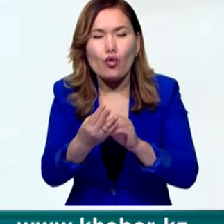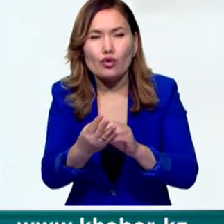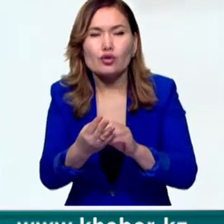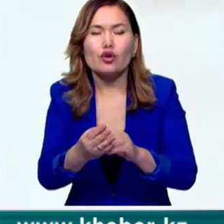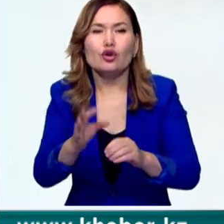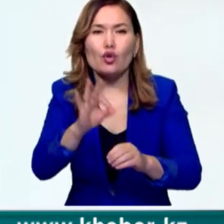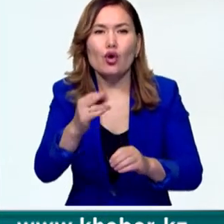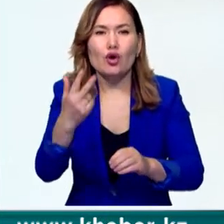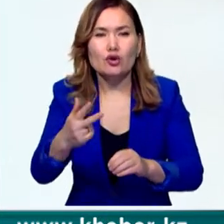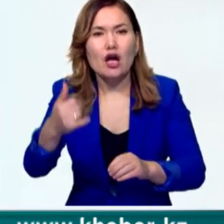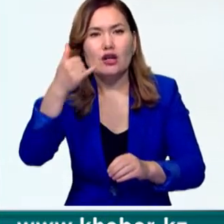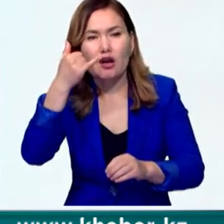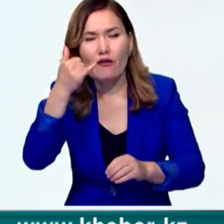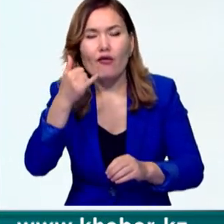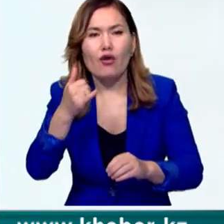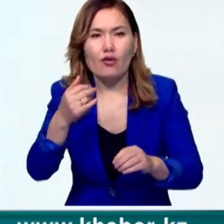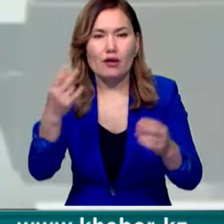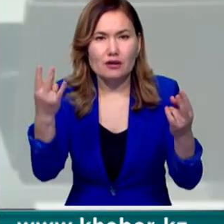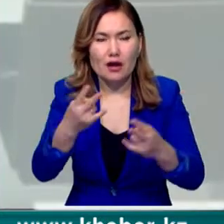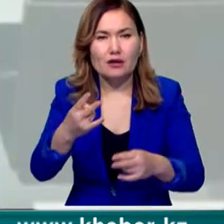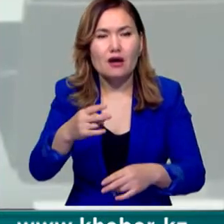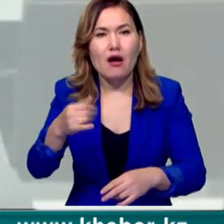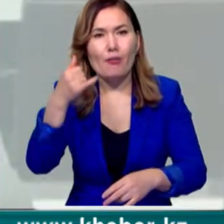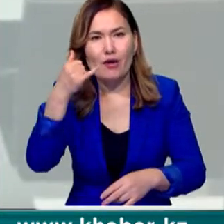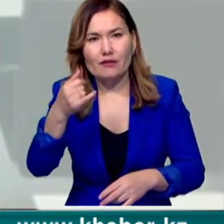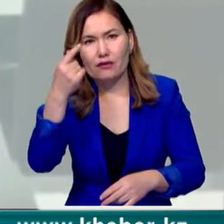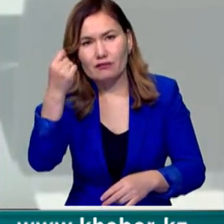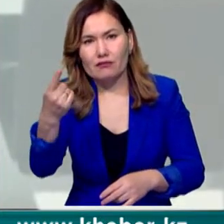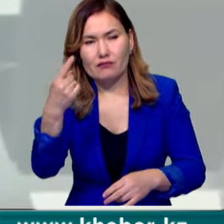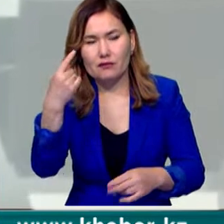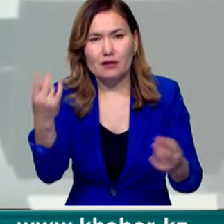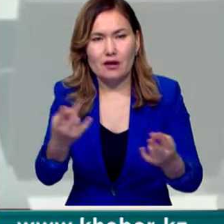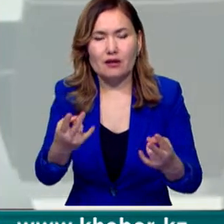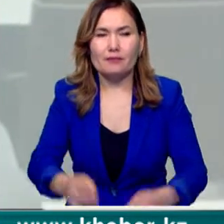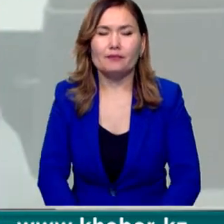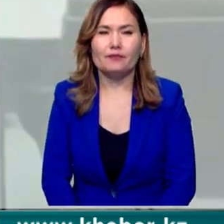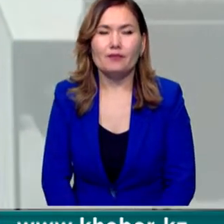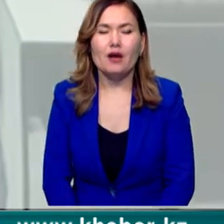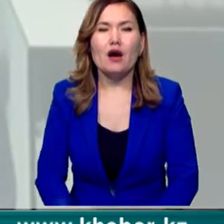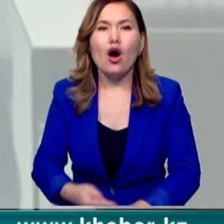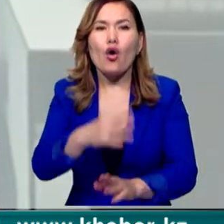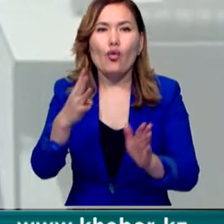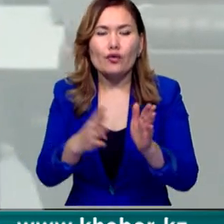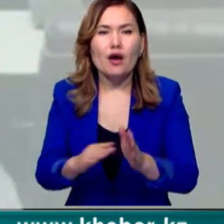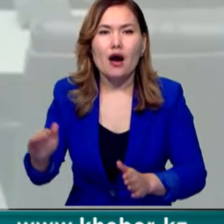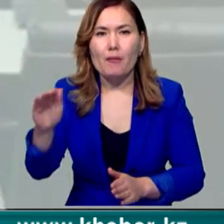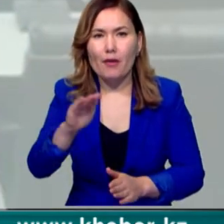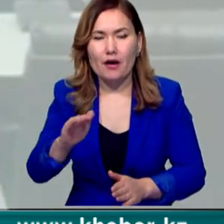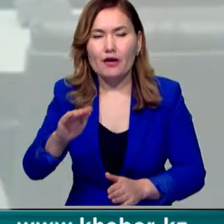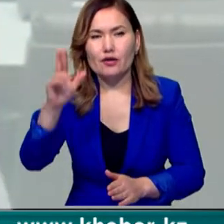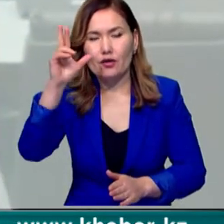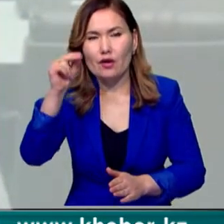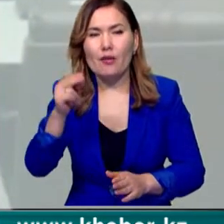нөміріне хабарласуға болады деп ескертеді. Қазгидромет мәліметтері бойынша 19 ақпанда ауа райының